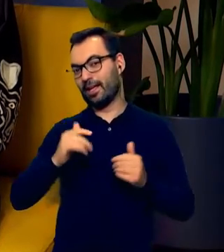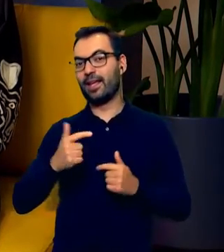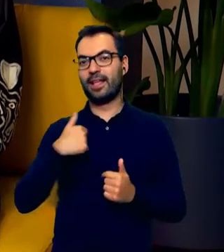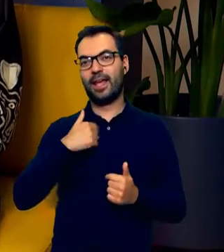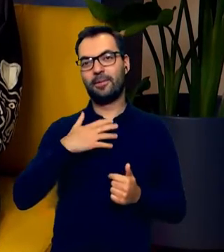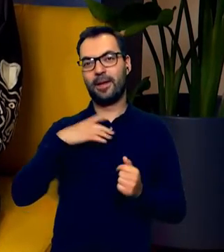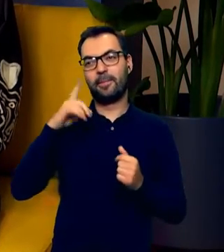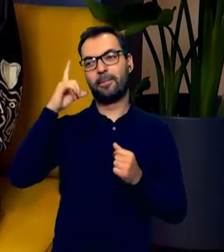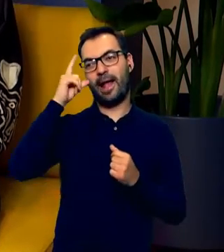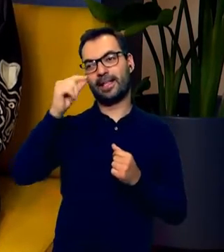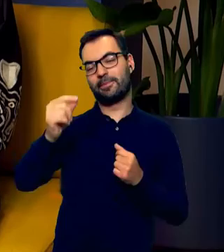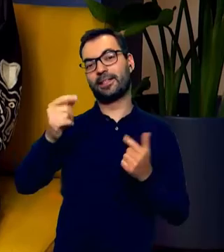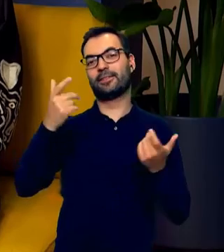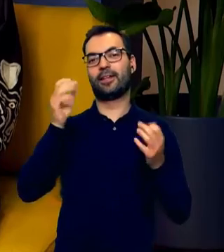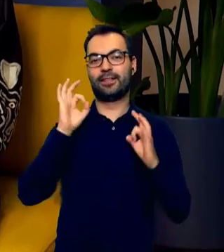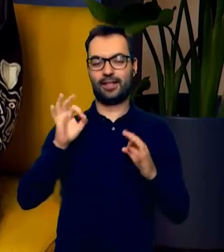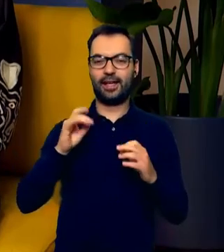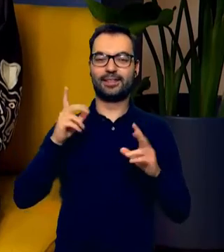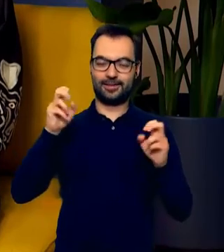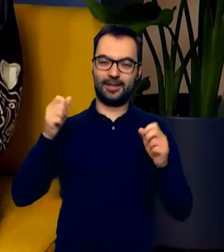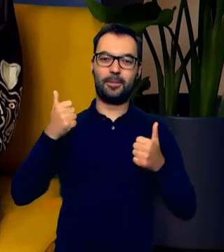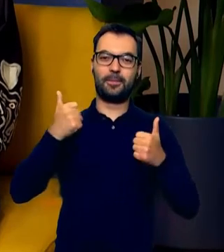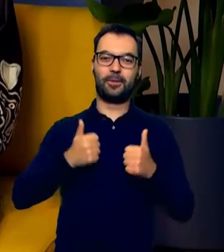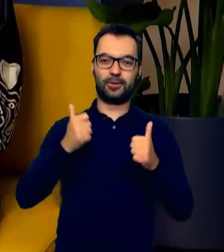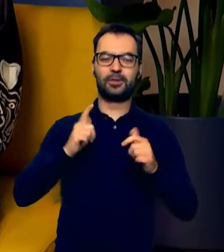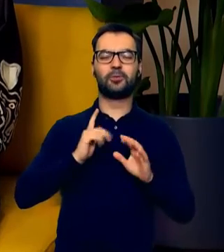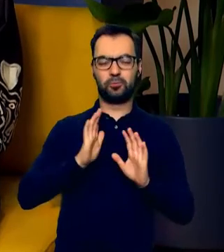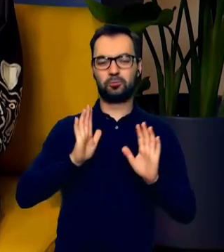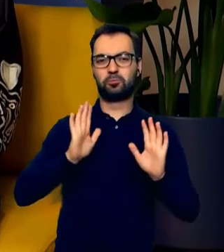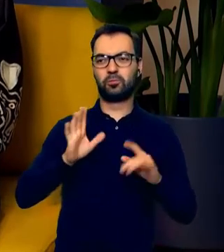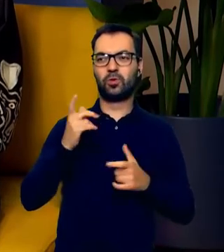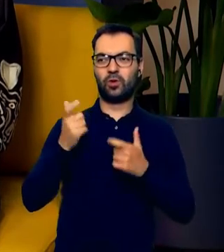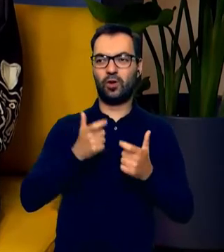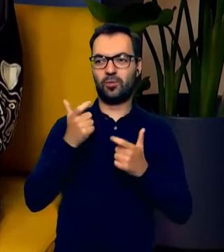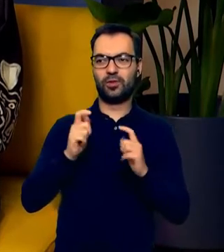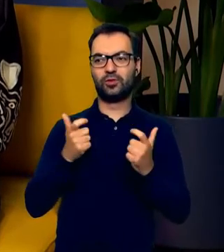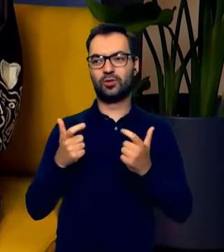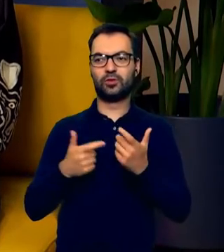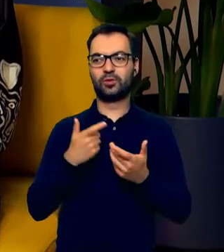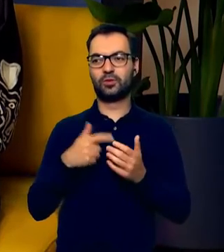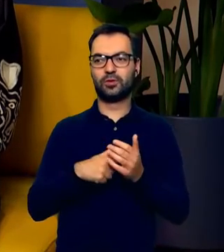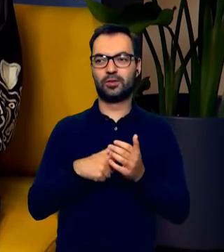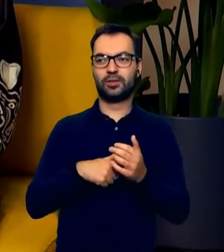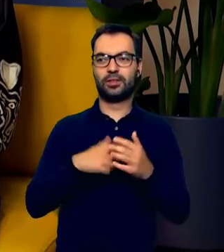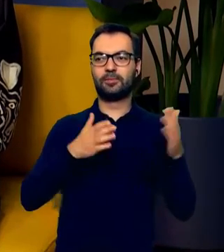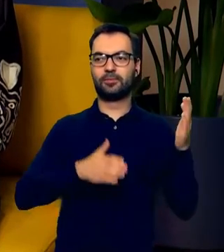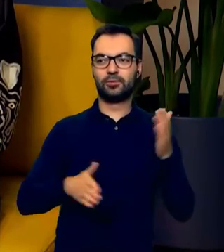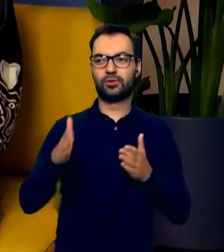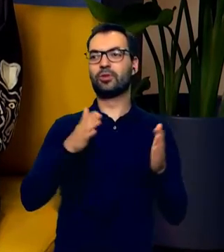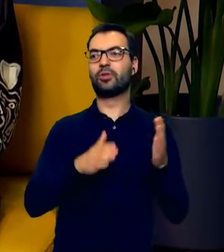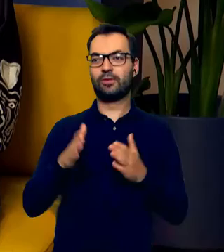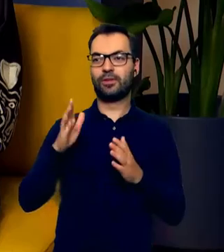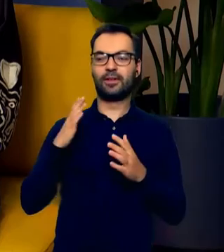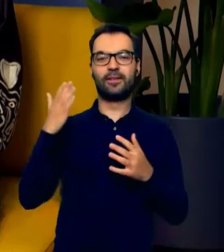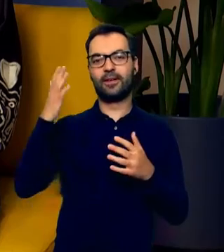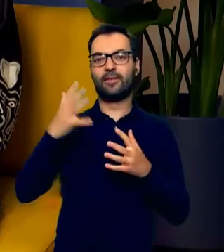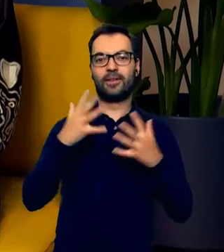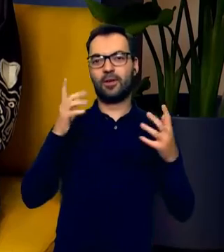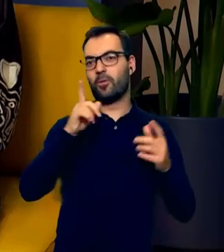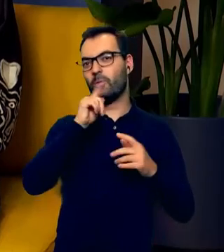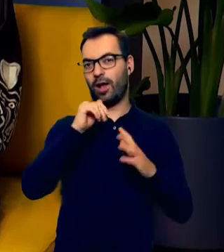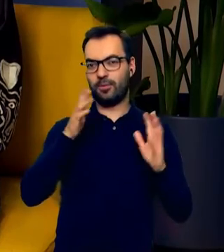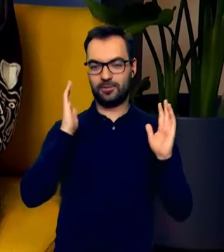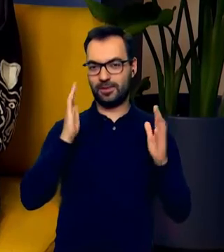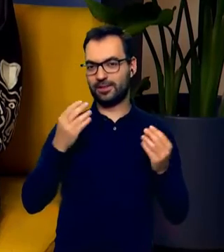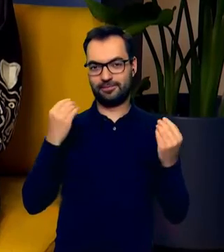taką perspektywę, że wiesz, teraz jestem w takiej poczekalni, jeszcze teraz robię jakieś rzeczy, które są takim przygotowaniem do jakiegoś, wiesz, wielkiego wow,